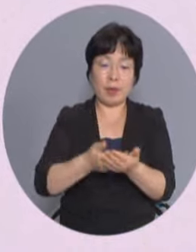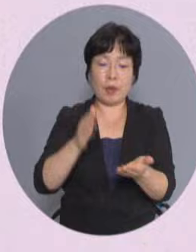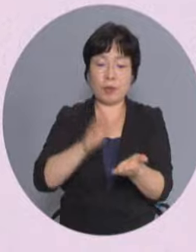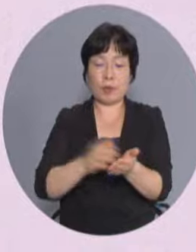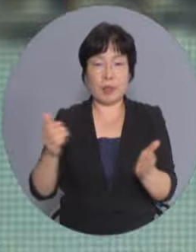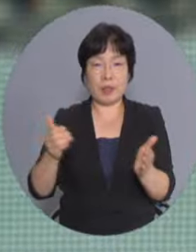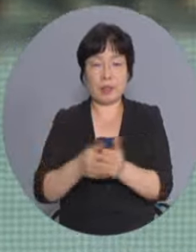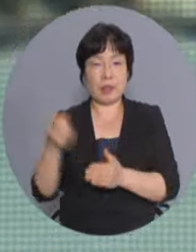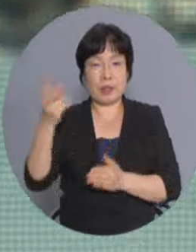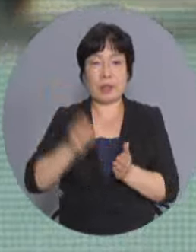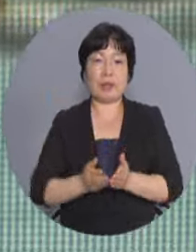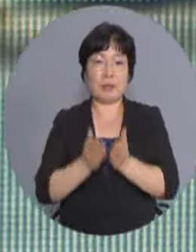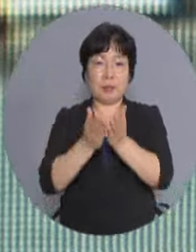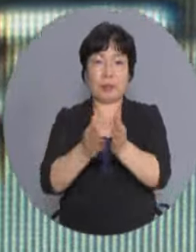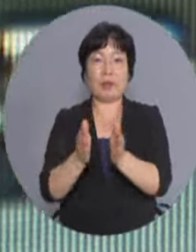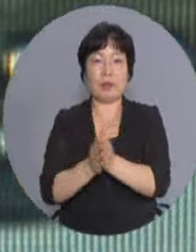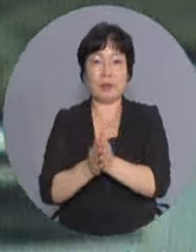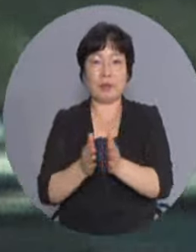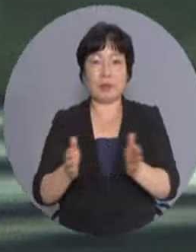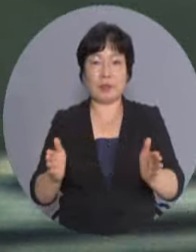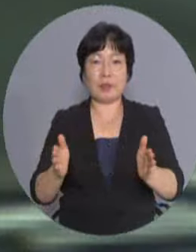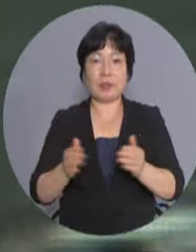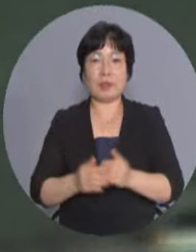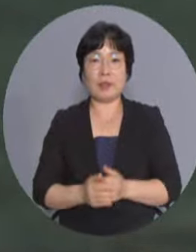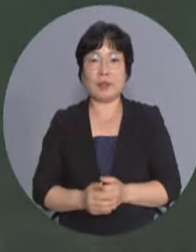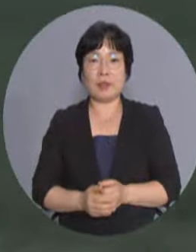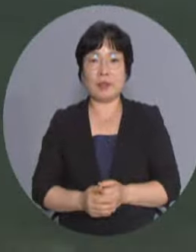다시 투입됐습니다 MBC 뉴스 김입니다